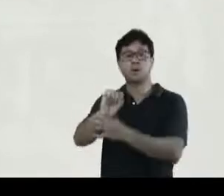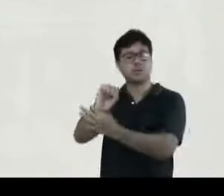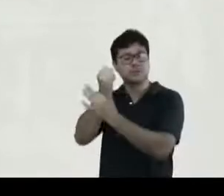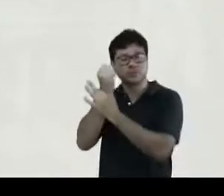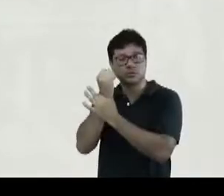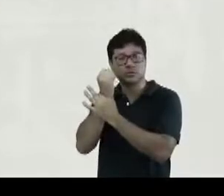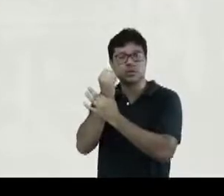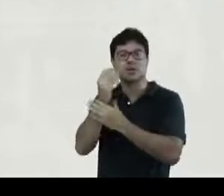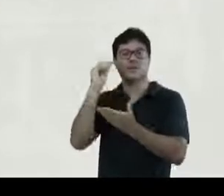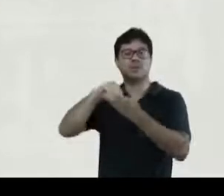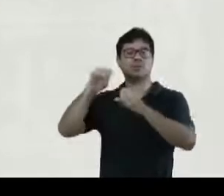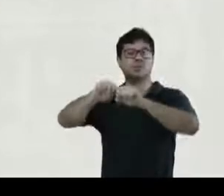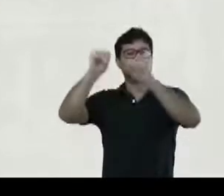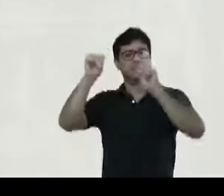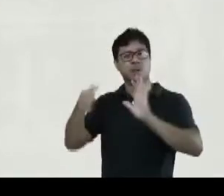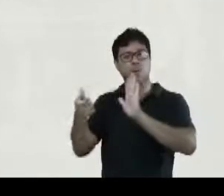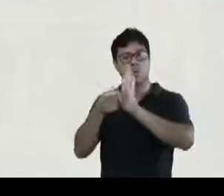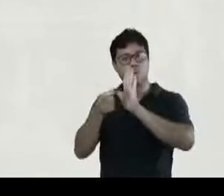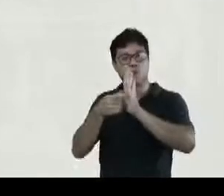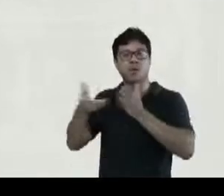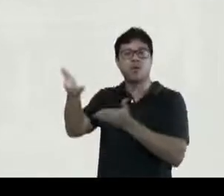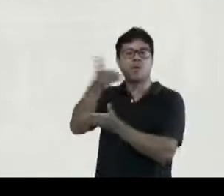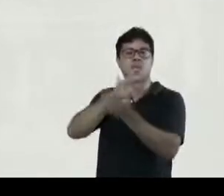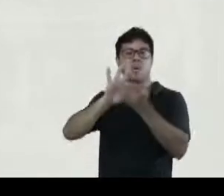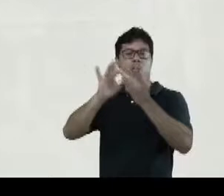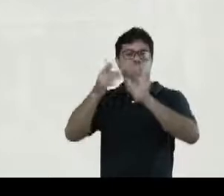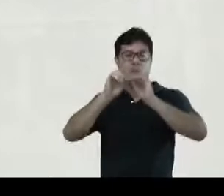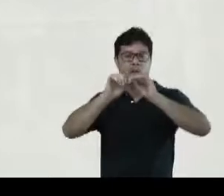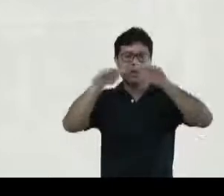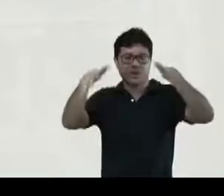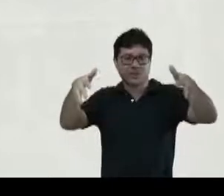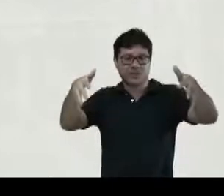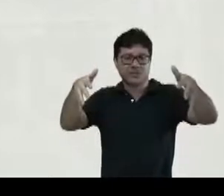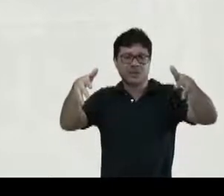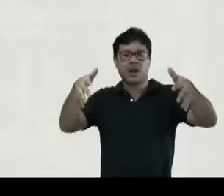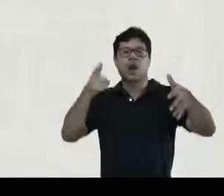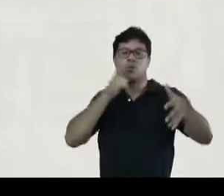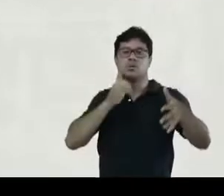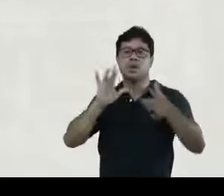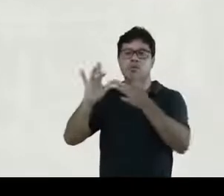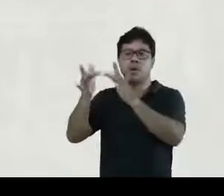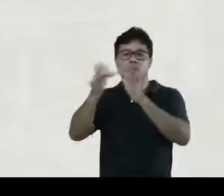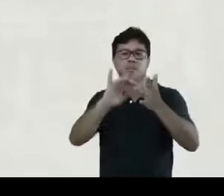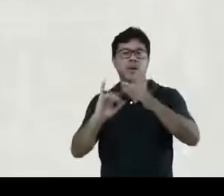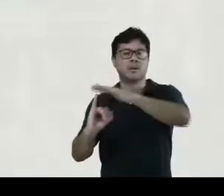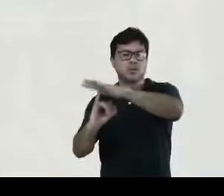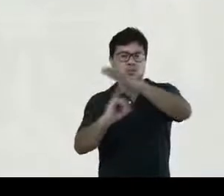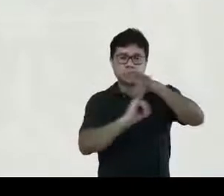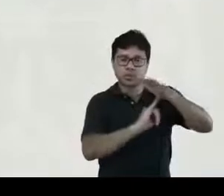institutionenübergreifenden Systemen, auch Spezialsystemen, gewährleistet.